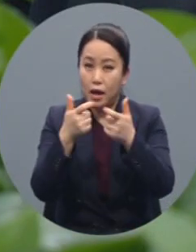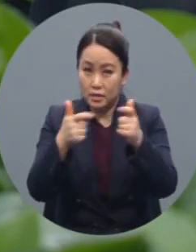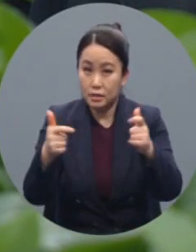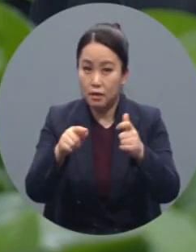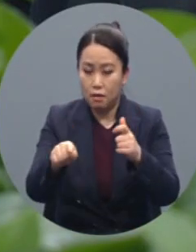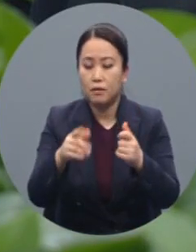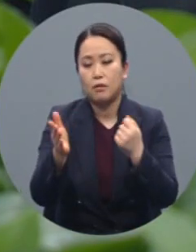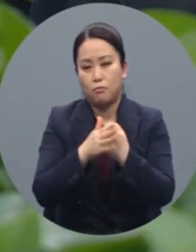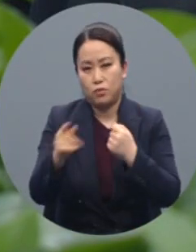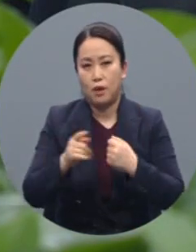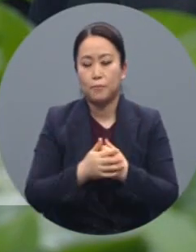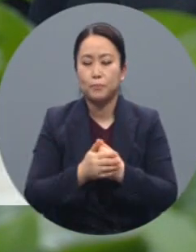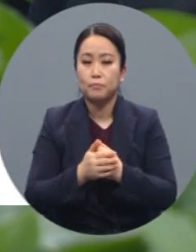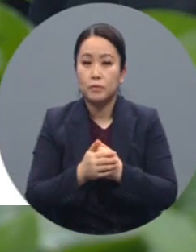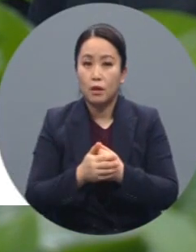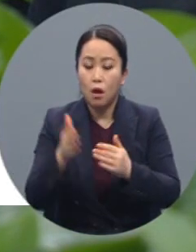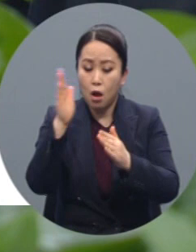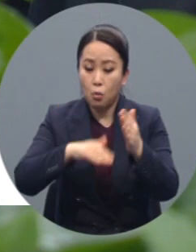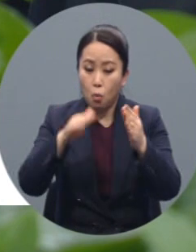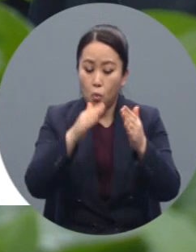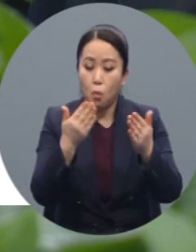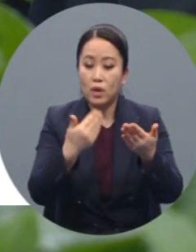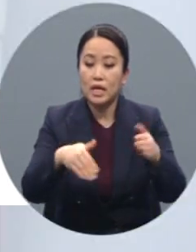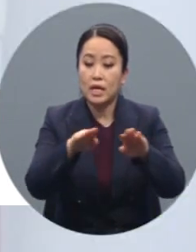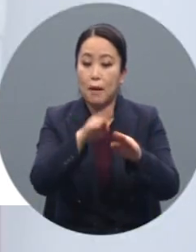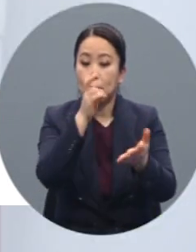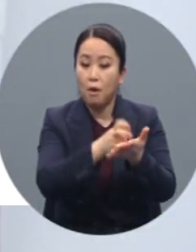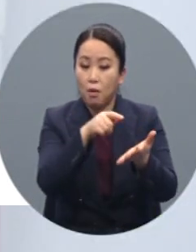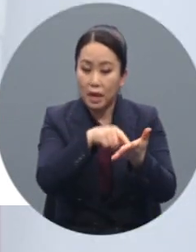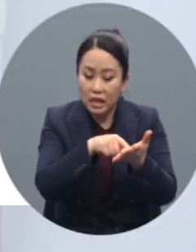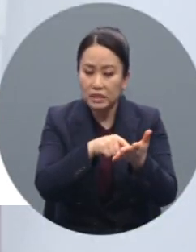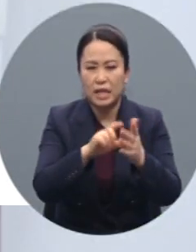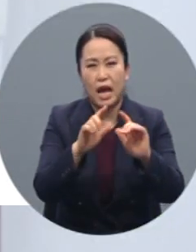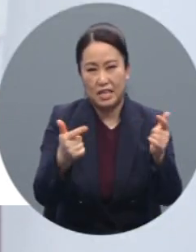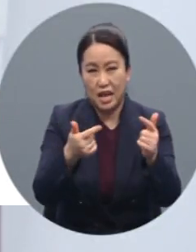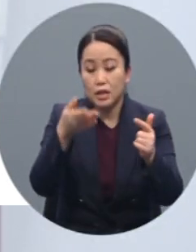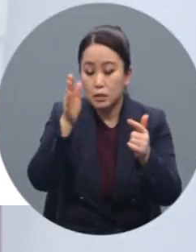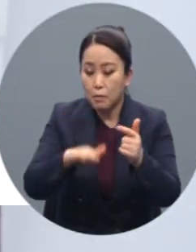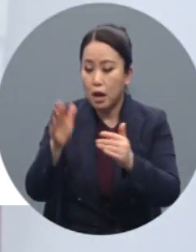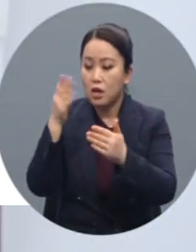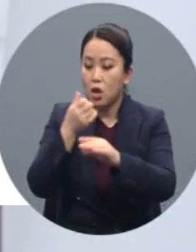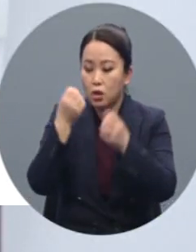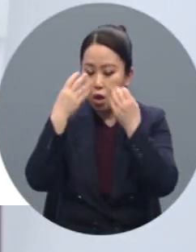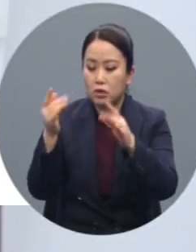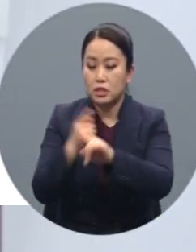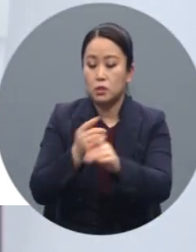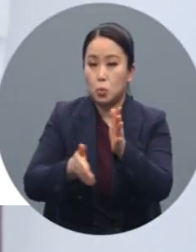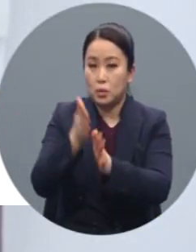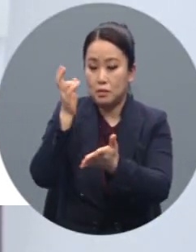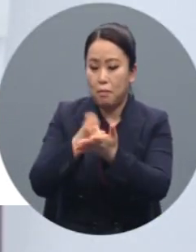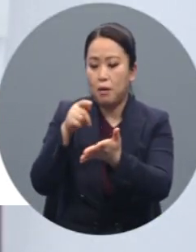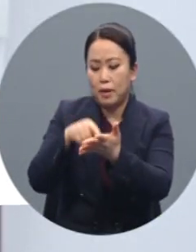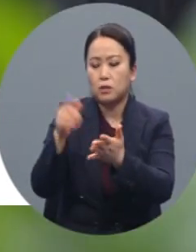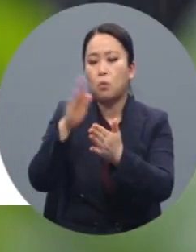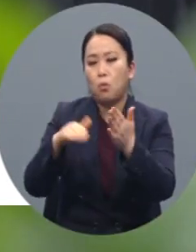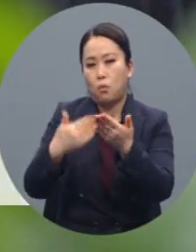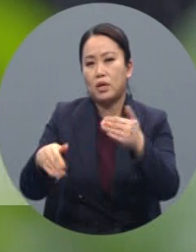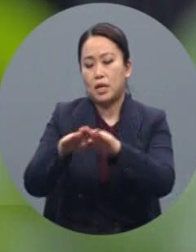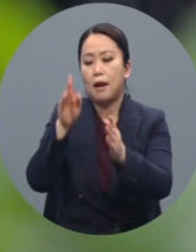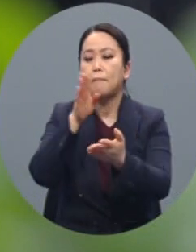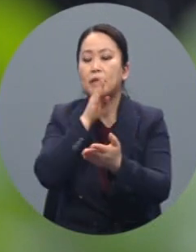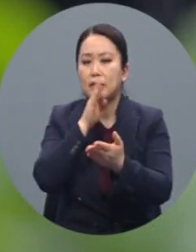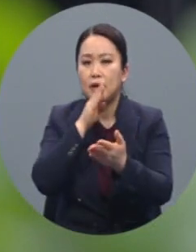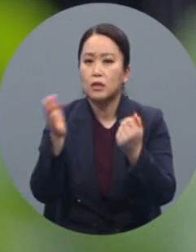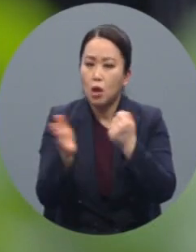공공기관 운영법의 공공기관은 아니지만 혁신도시법상 공공기관이기 때문에 부산에서는 달라질 게 없다는 설명입니다.